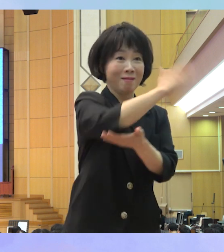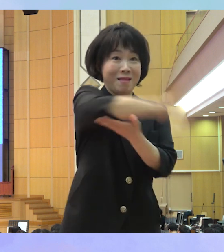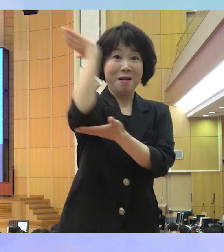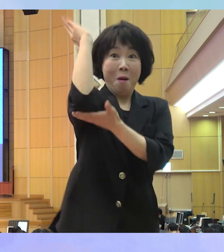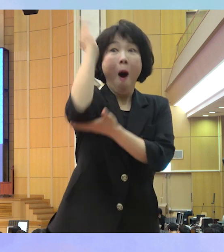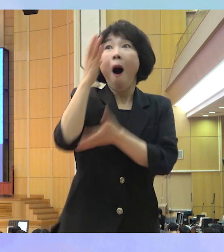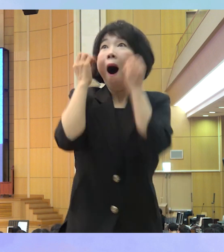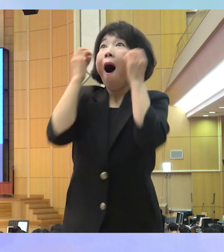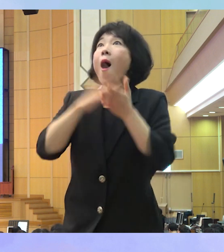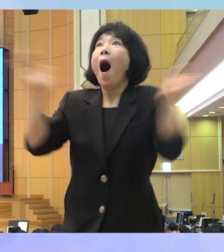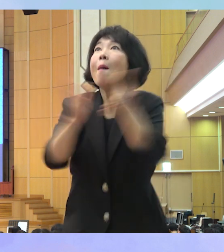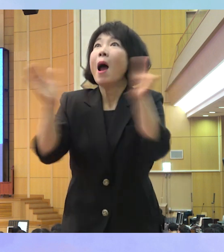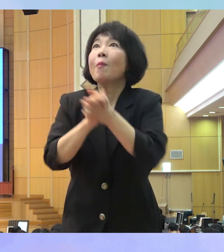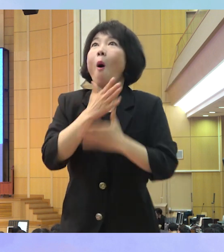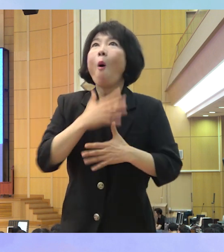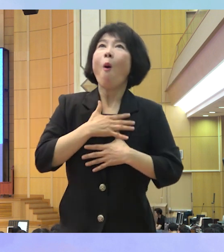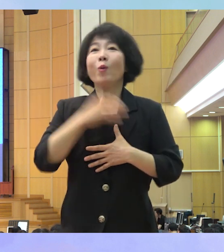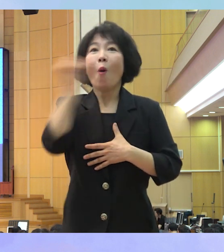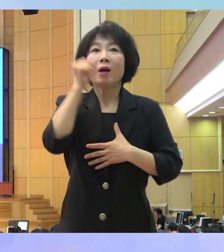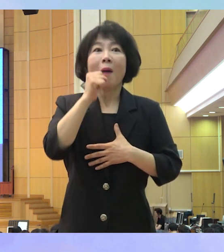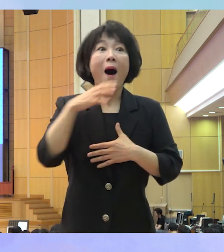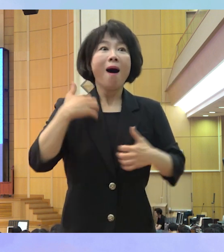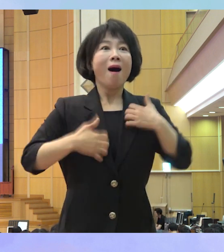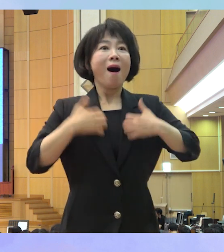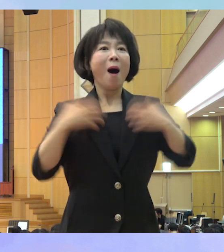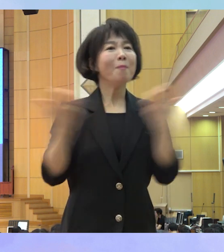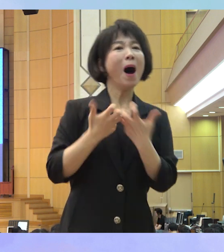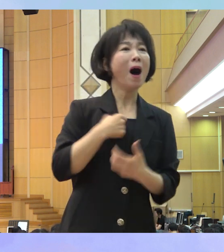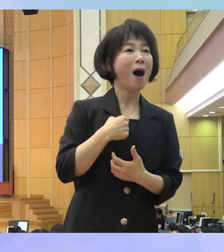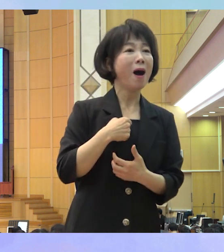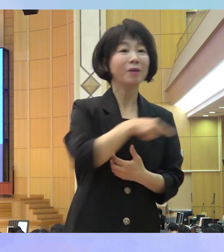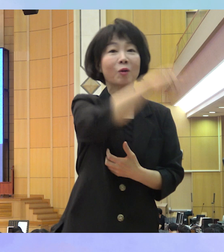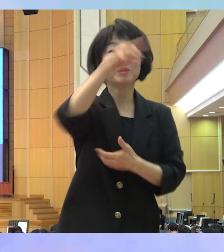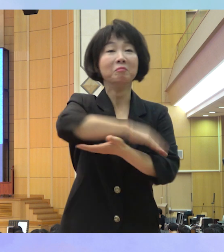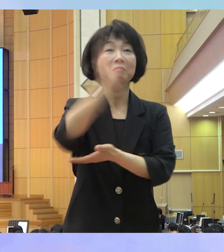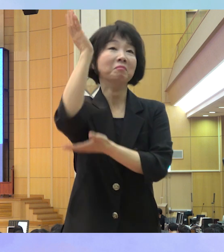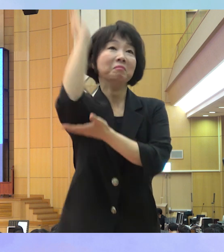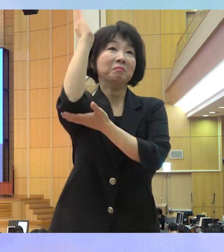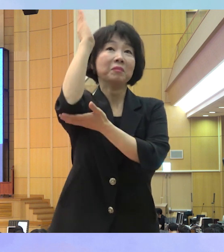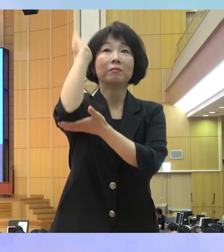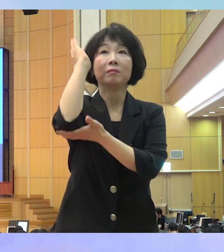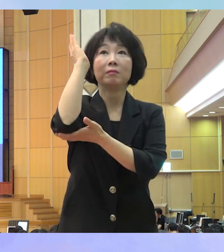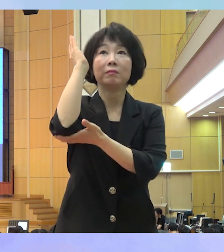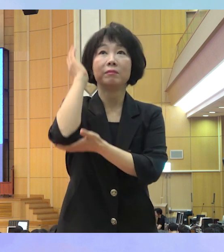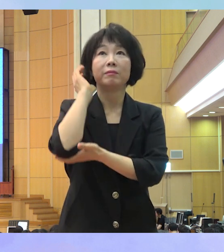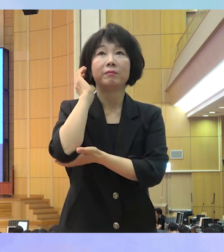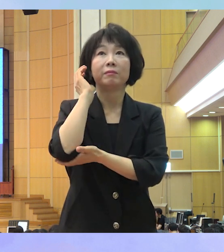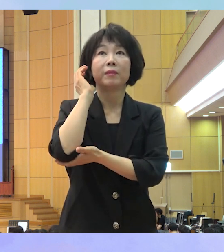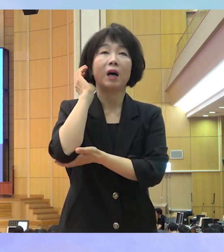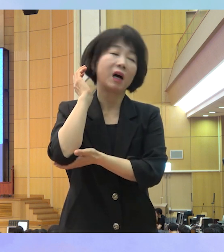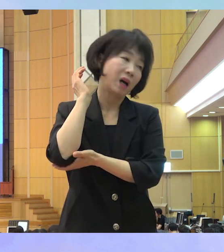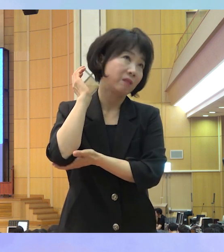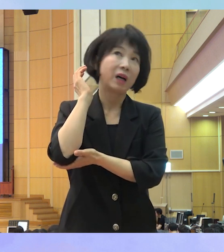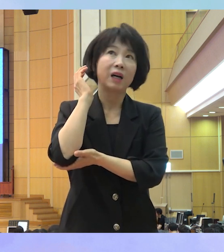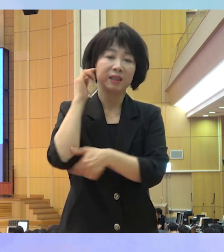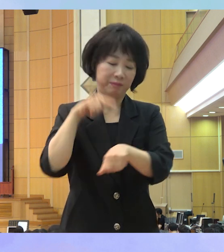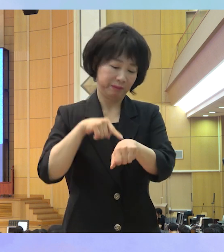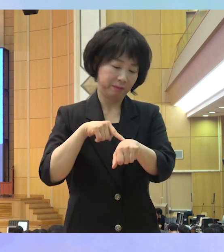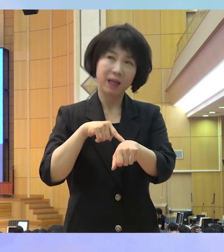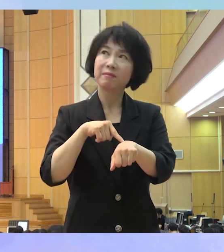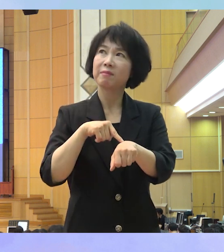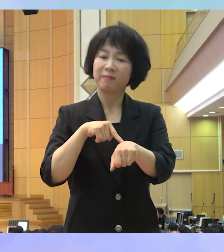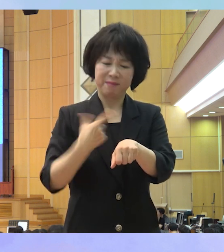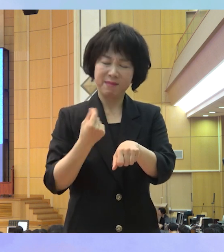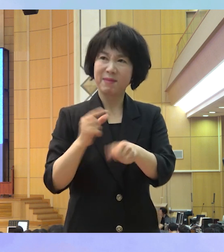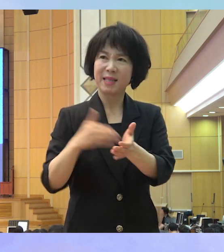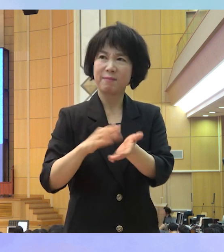설교를 할 수가 없어. 힘들어서도 설교가. 근데 여러분들이 막 그냥 저를 잡아먹을 듯이 막 뭐 조금만 뭐 지금도 뭐